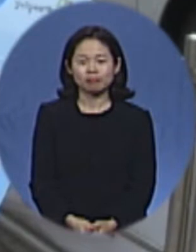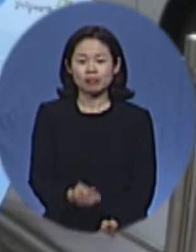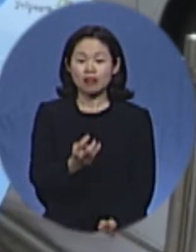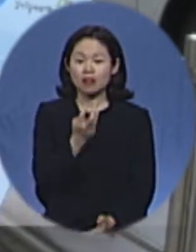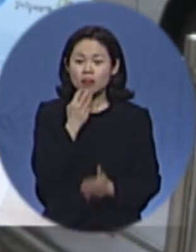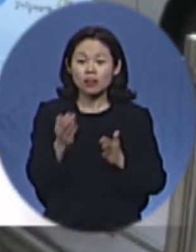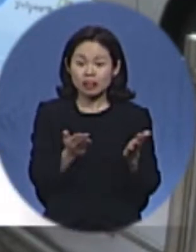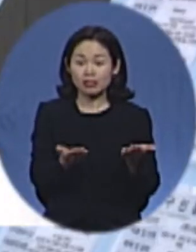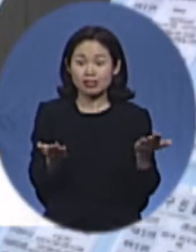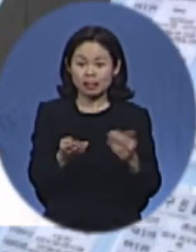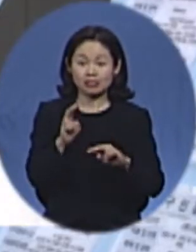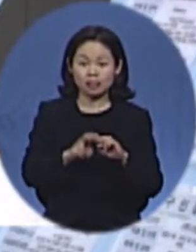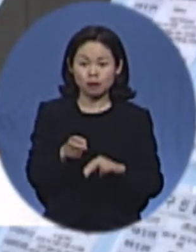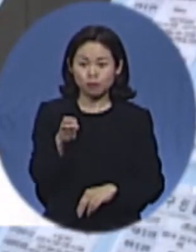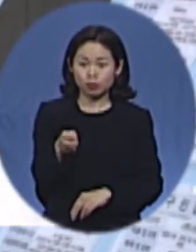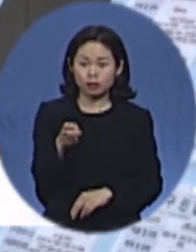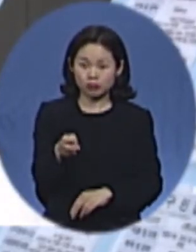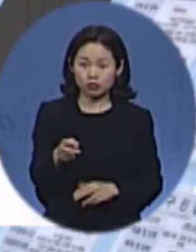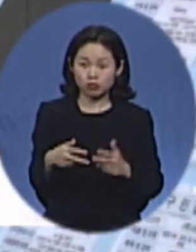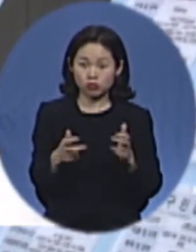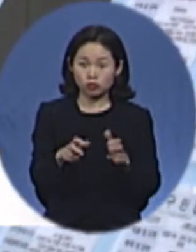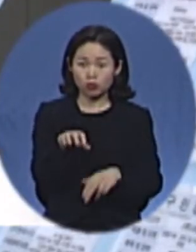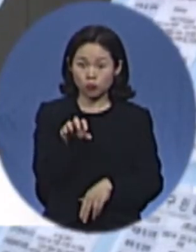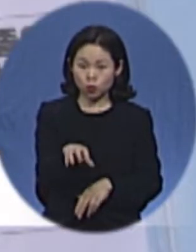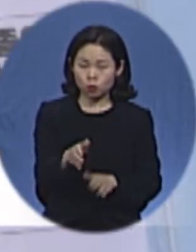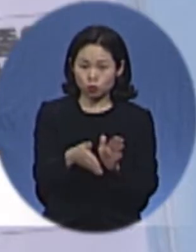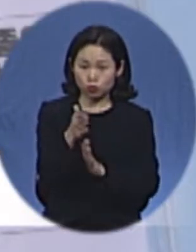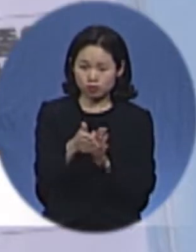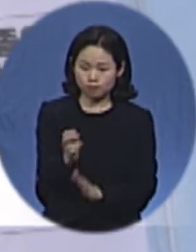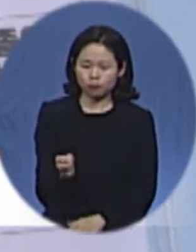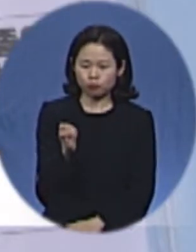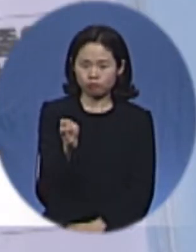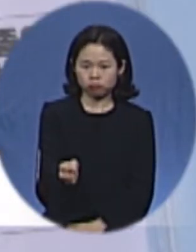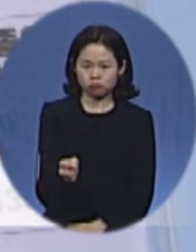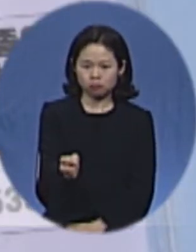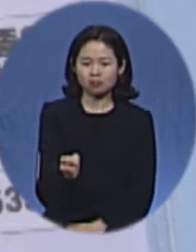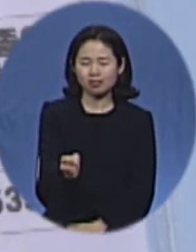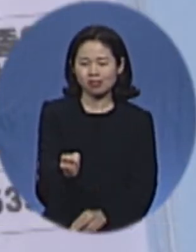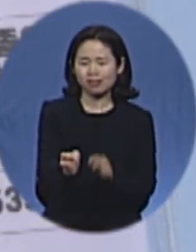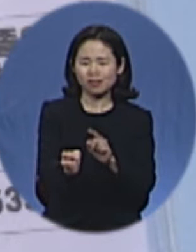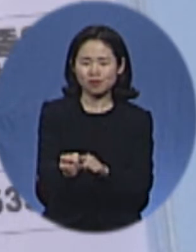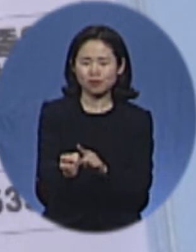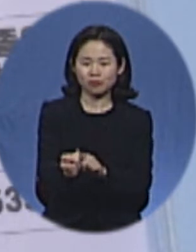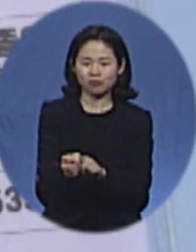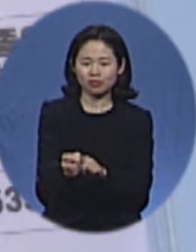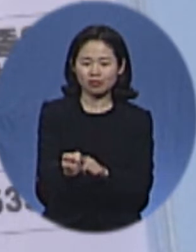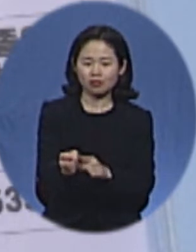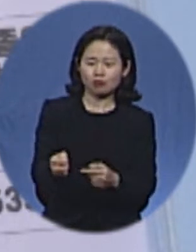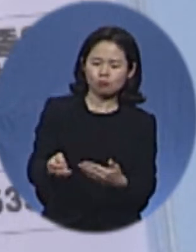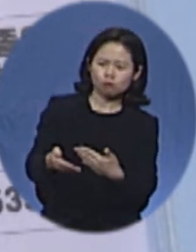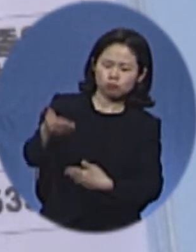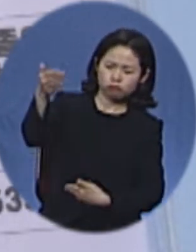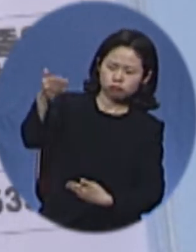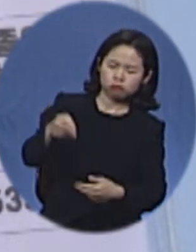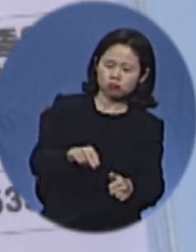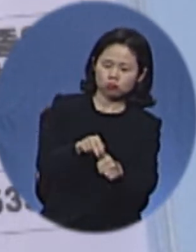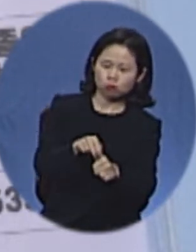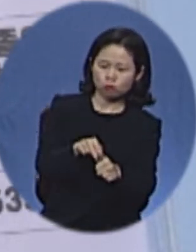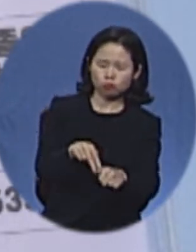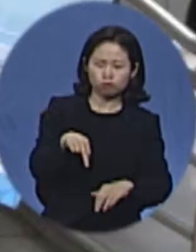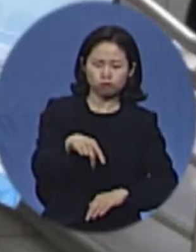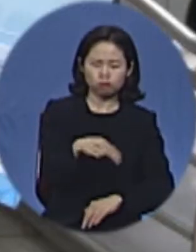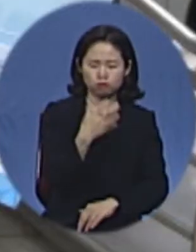경기 일자리 버스가 성남의 한 번화가를 찾았습니다. 버스 앞에 세워진 일자리 정보들이